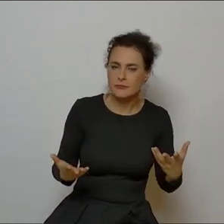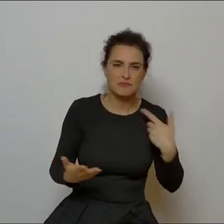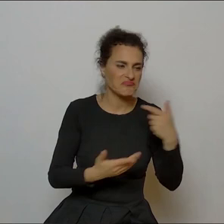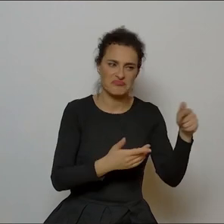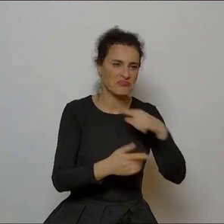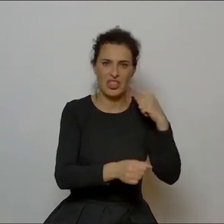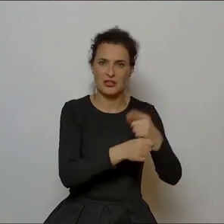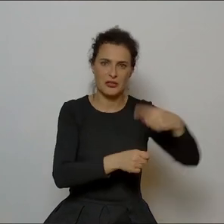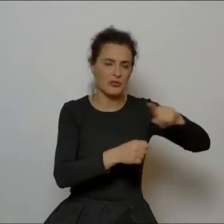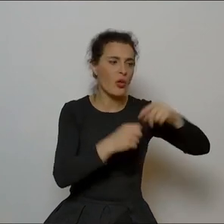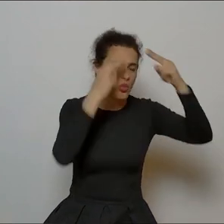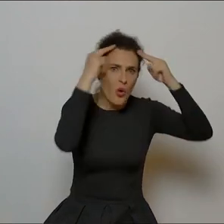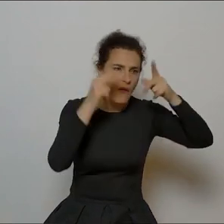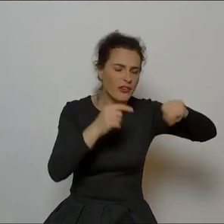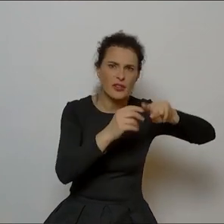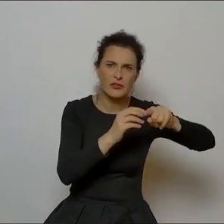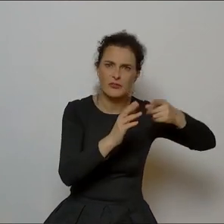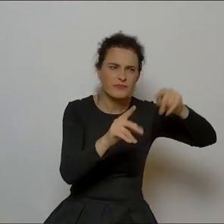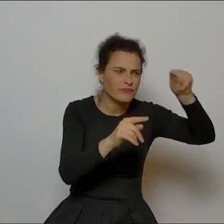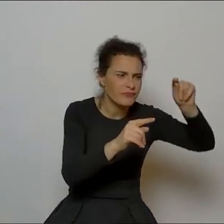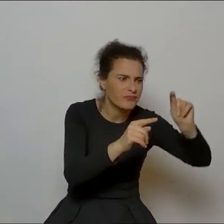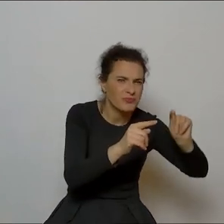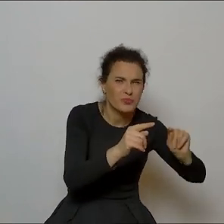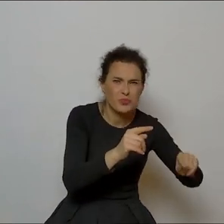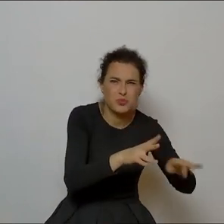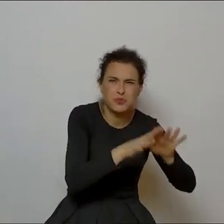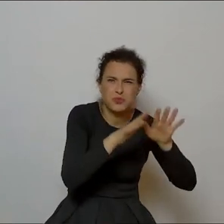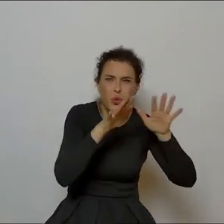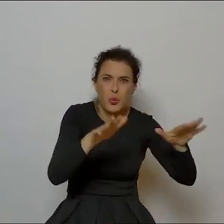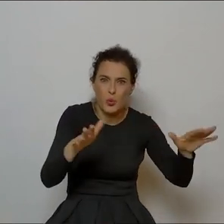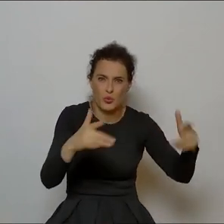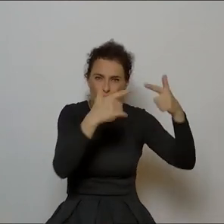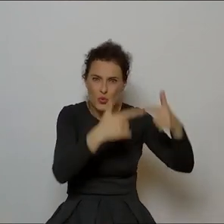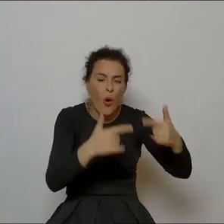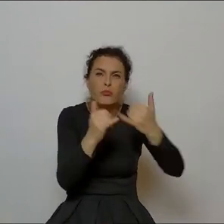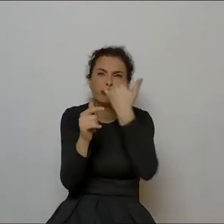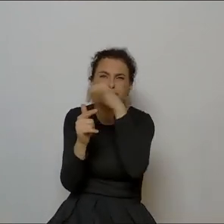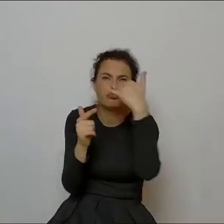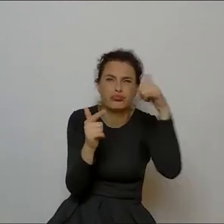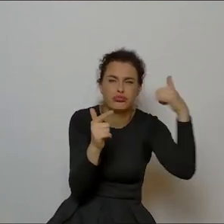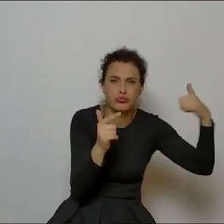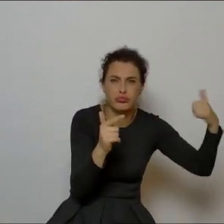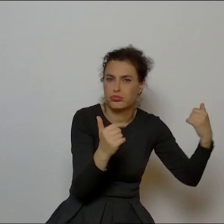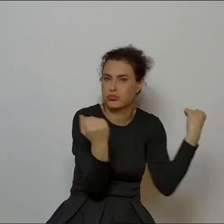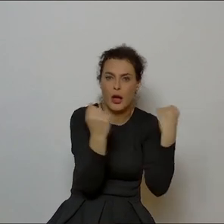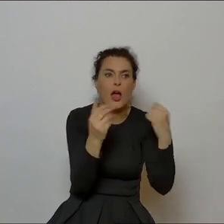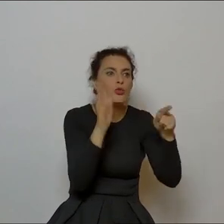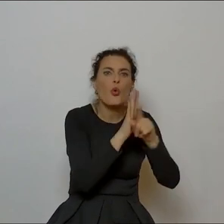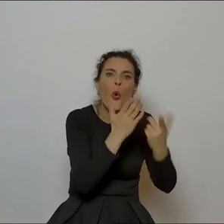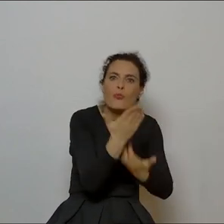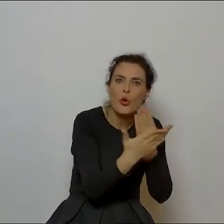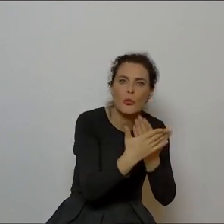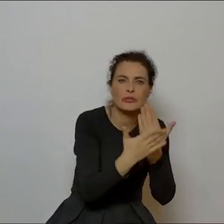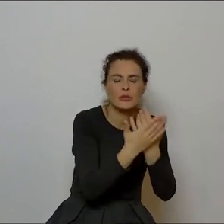jest, spuścizna Norwida jest tak bogata i tak różnorodna w wyrazie i w formach